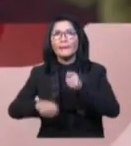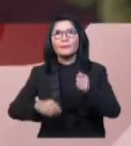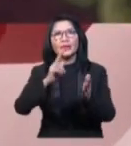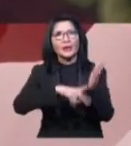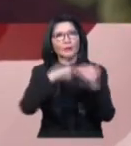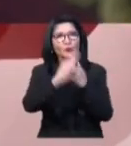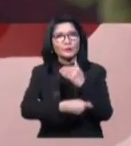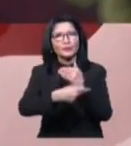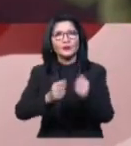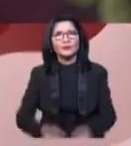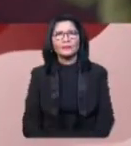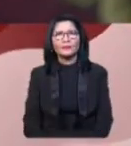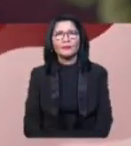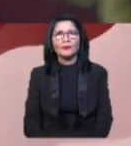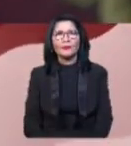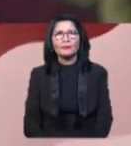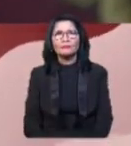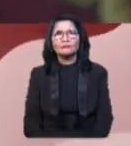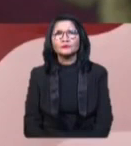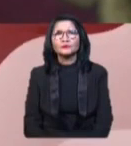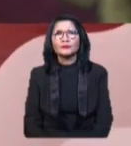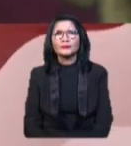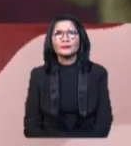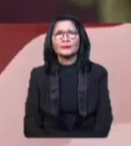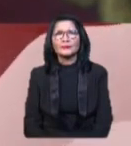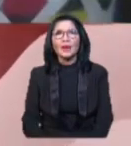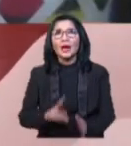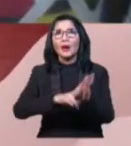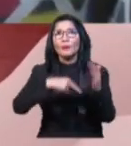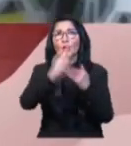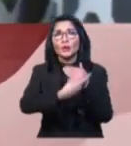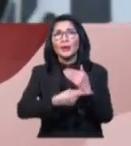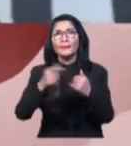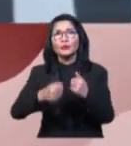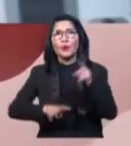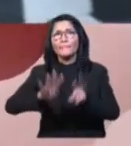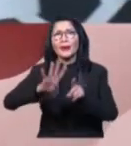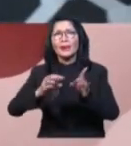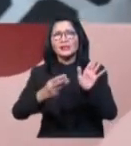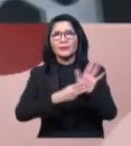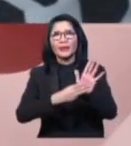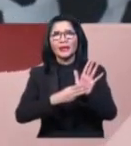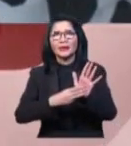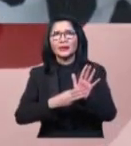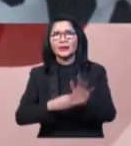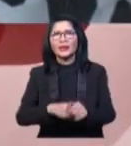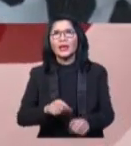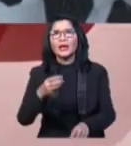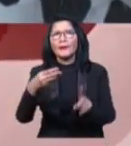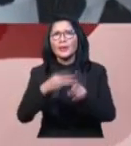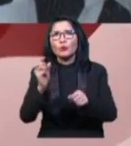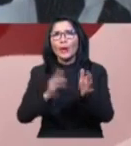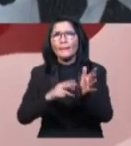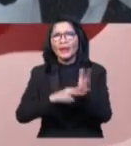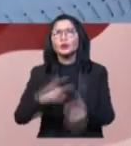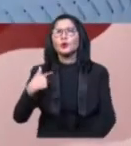Pasar Digital UMKM BUMN, di mana capex sebesar 14 miliar di BUMN ini